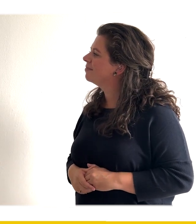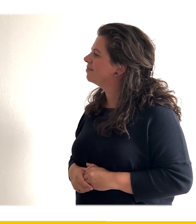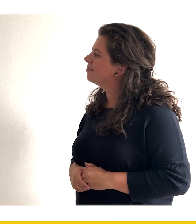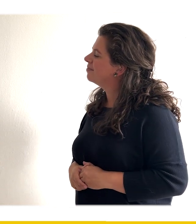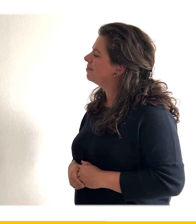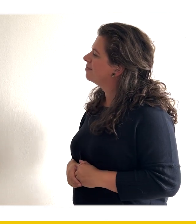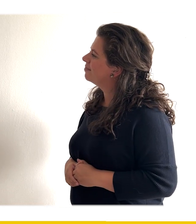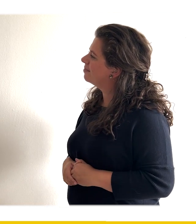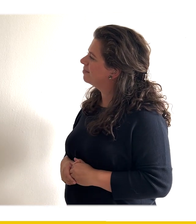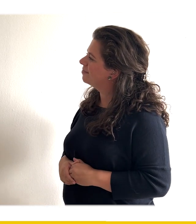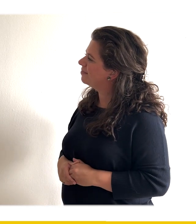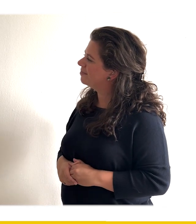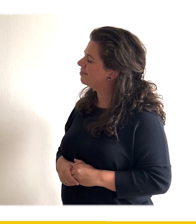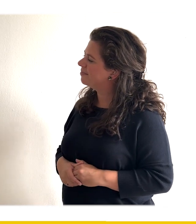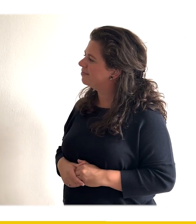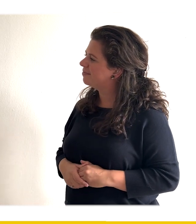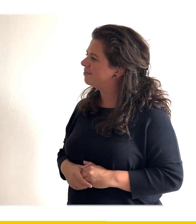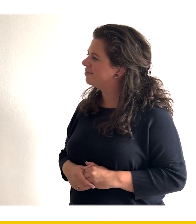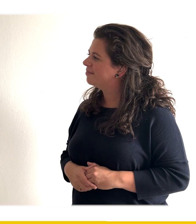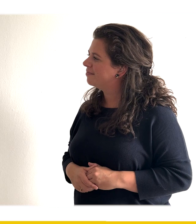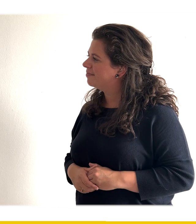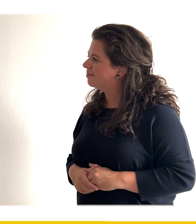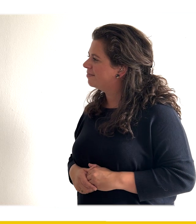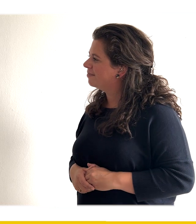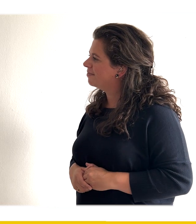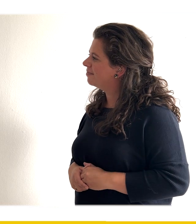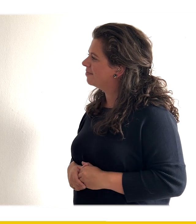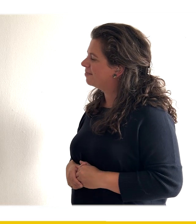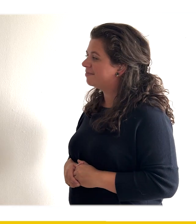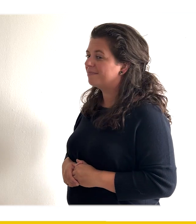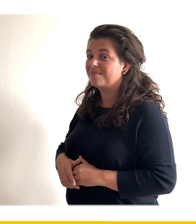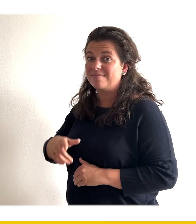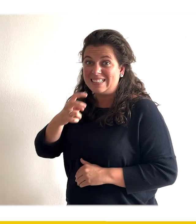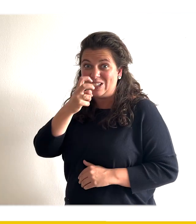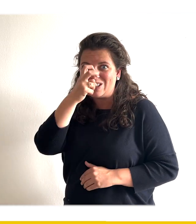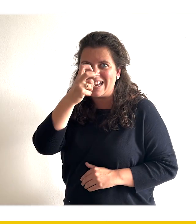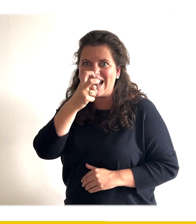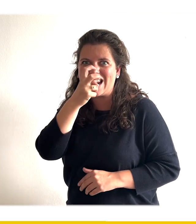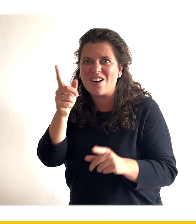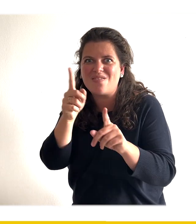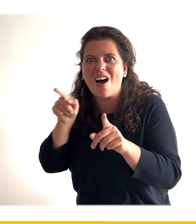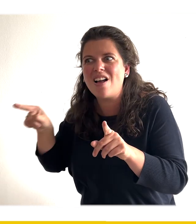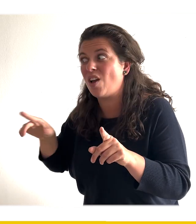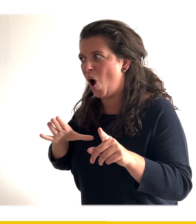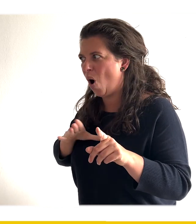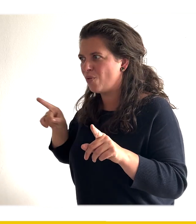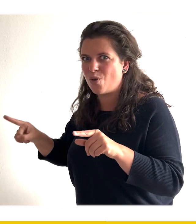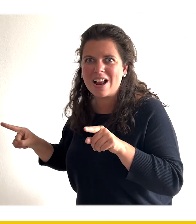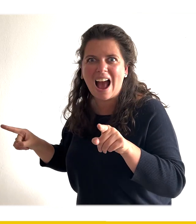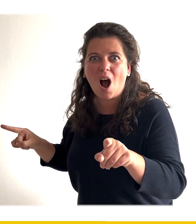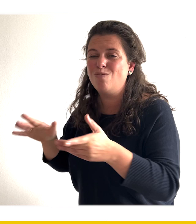is? Kom dan gauw, hij is ook voor jou. En zomaar zonder